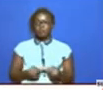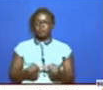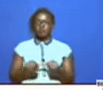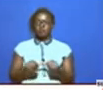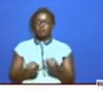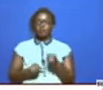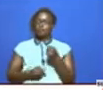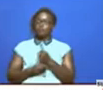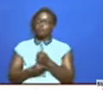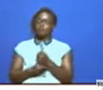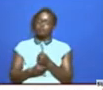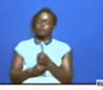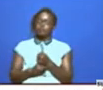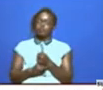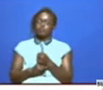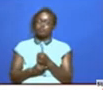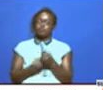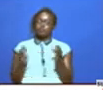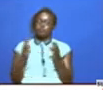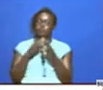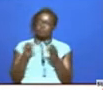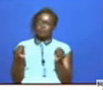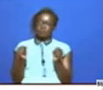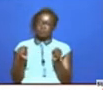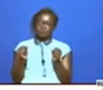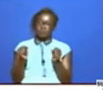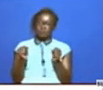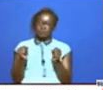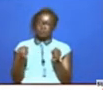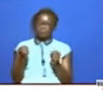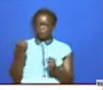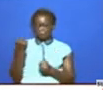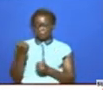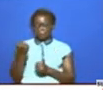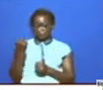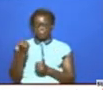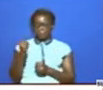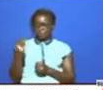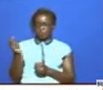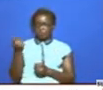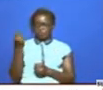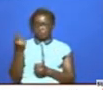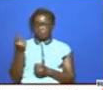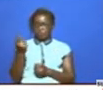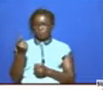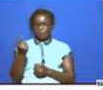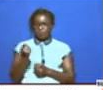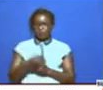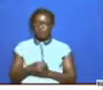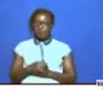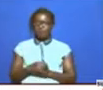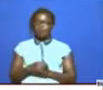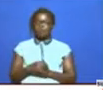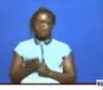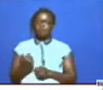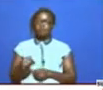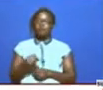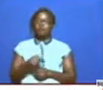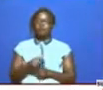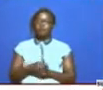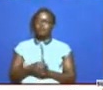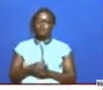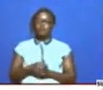support raisi wetu watano wa Jamhuri yetu ya Kenya, na sisi